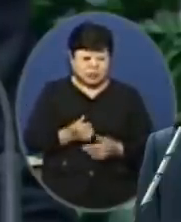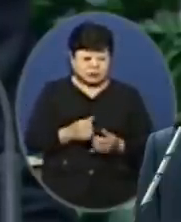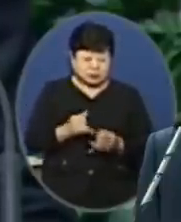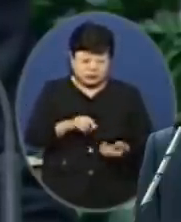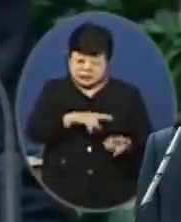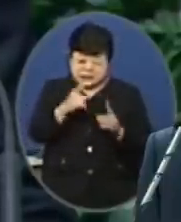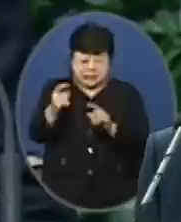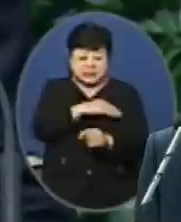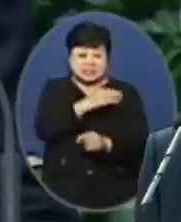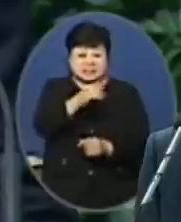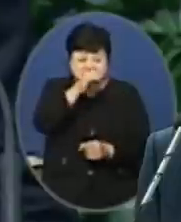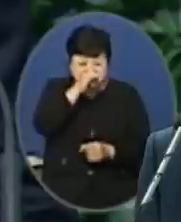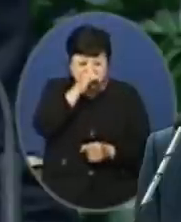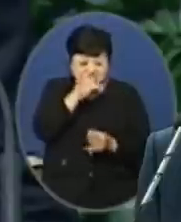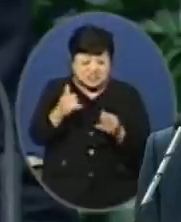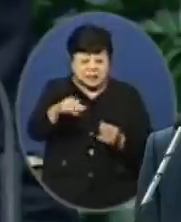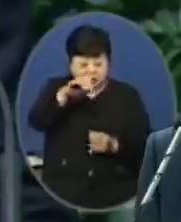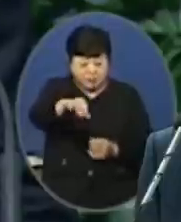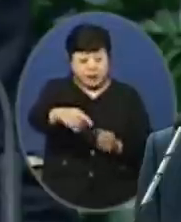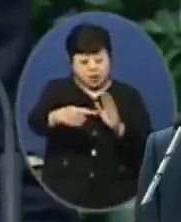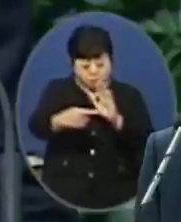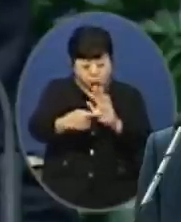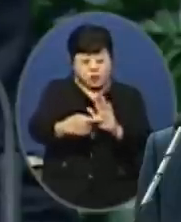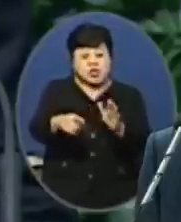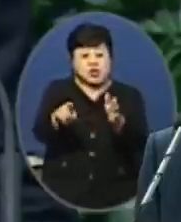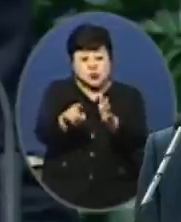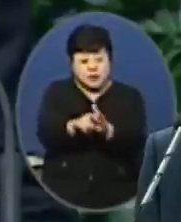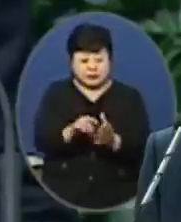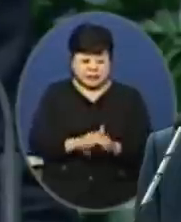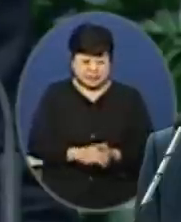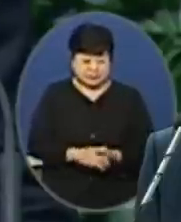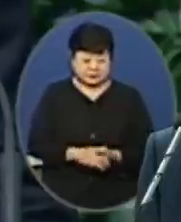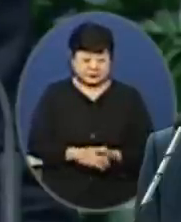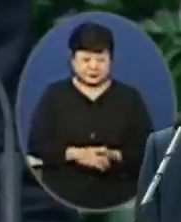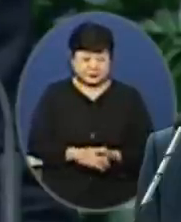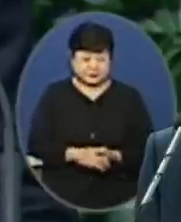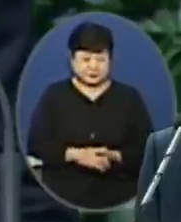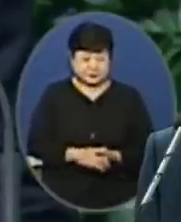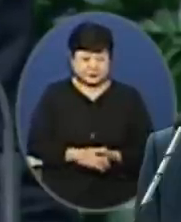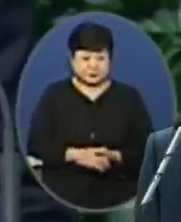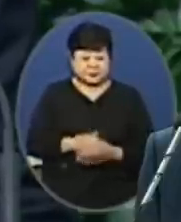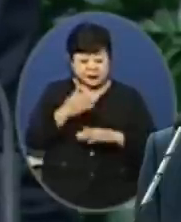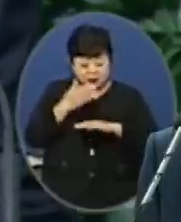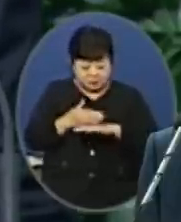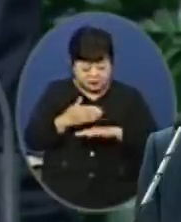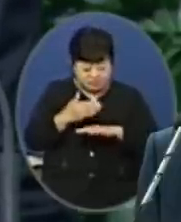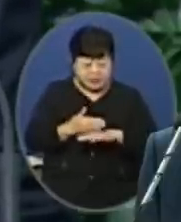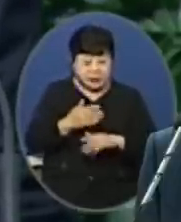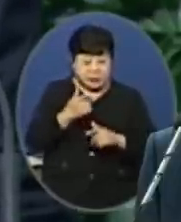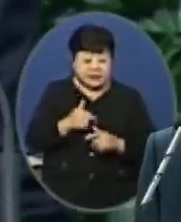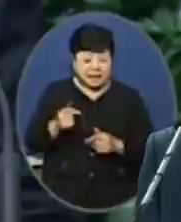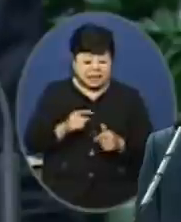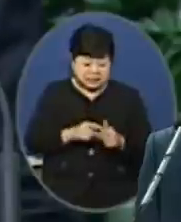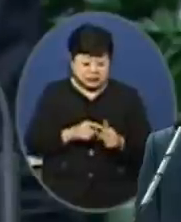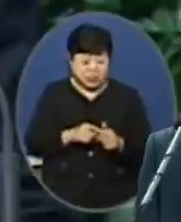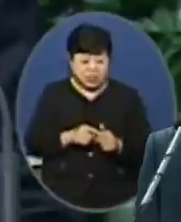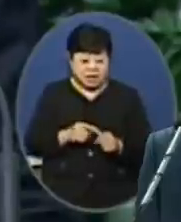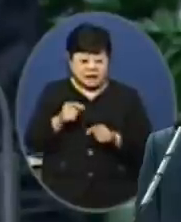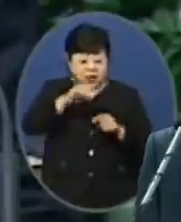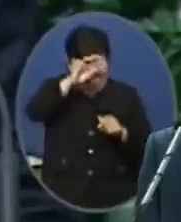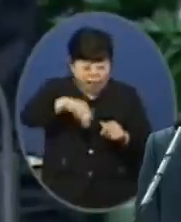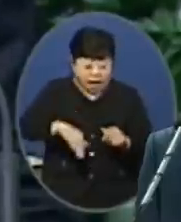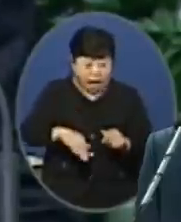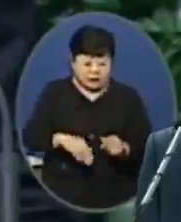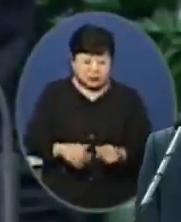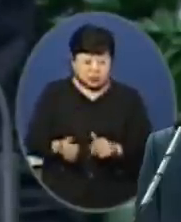자를 살리는 능력이 있음을 사람들에게 보이기 위하심인 것을 감사합니다 하고서 나사로야 나오라고 하니까 죽은 자가